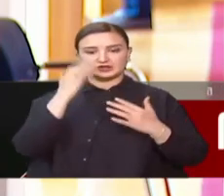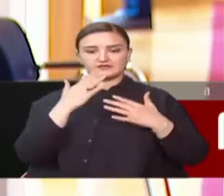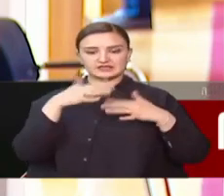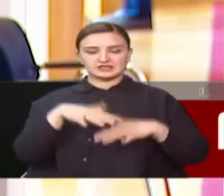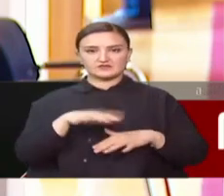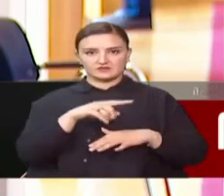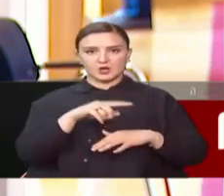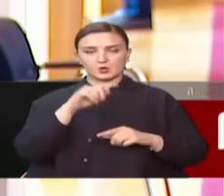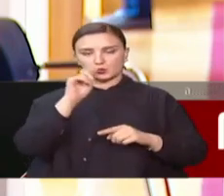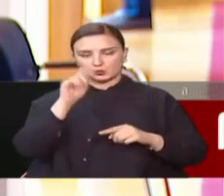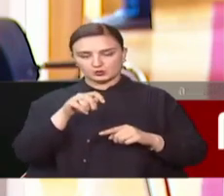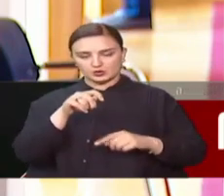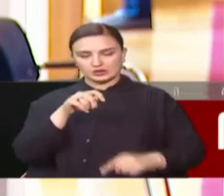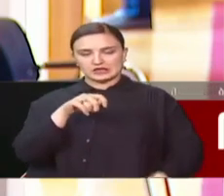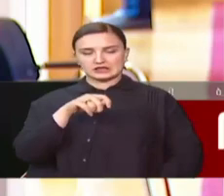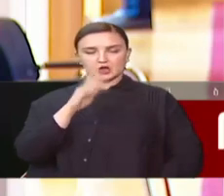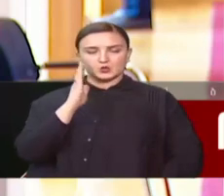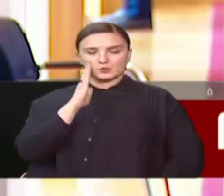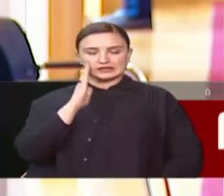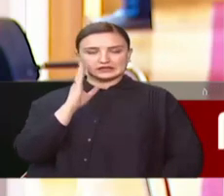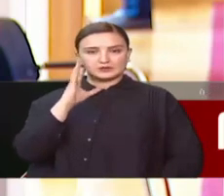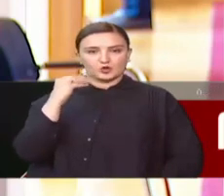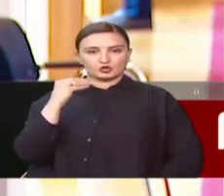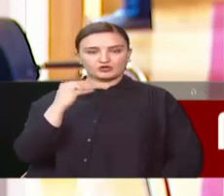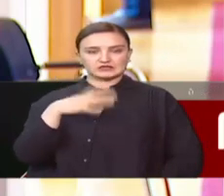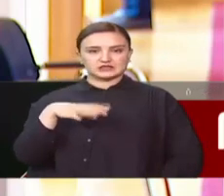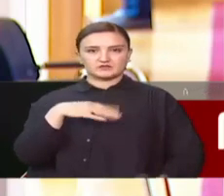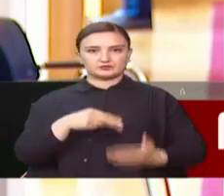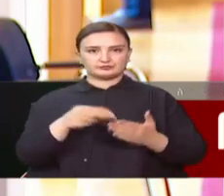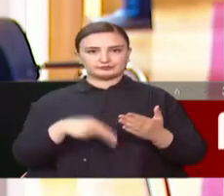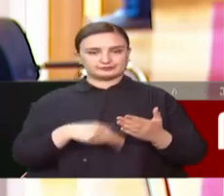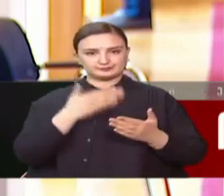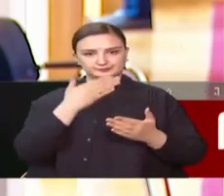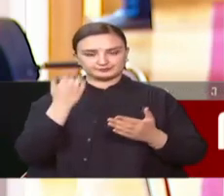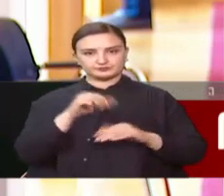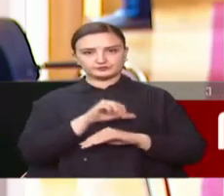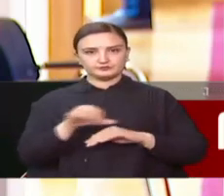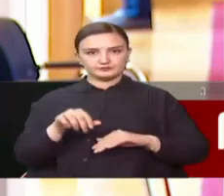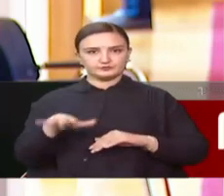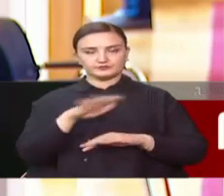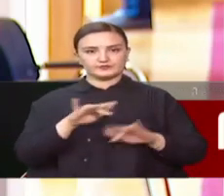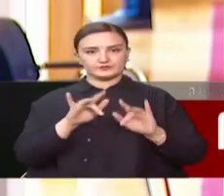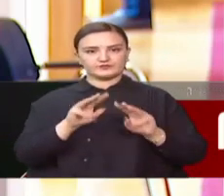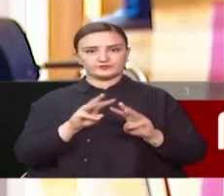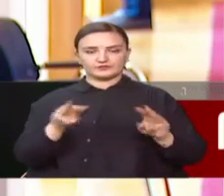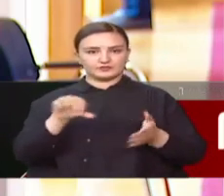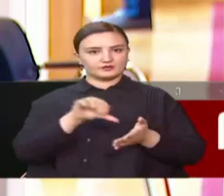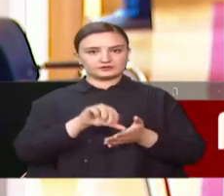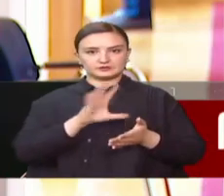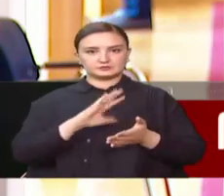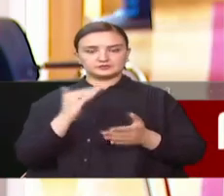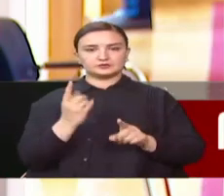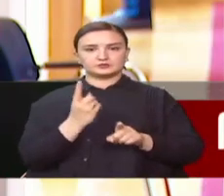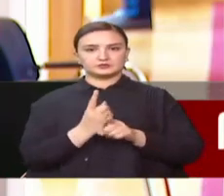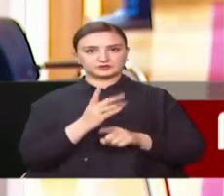молдова сенда Украине санертат декларация с хелиар муэцера сакартолом. Сагаро сакта министри аргахтат ихо сагаро сакта министрис